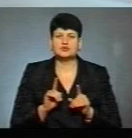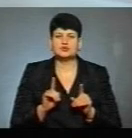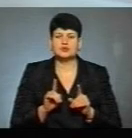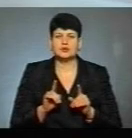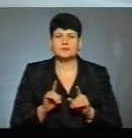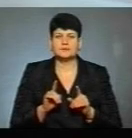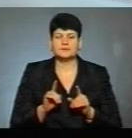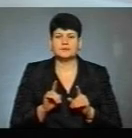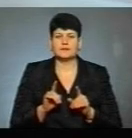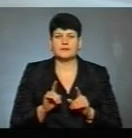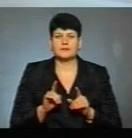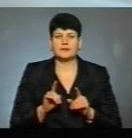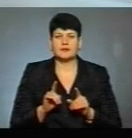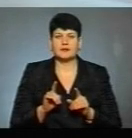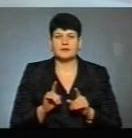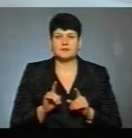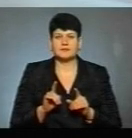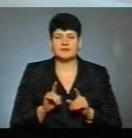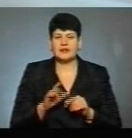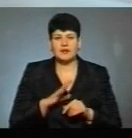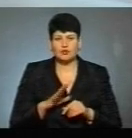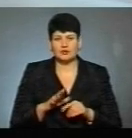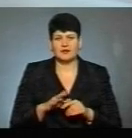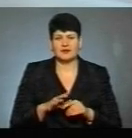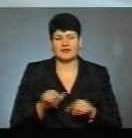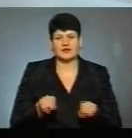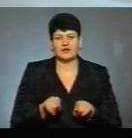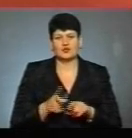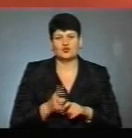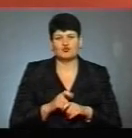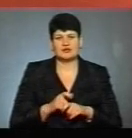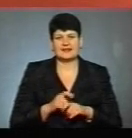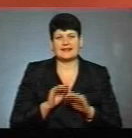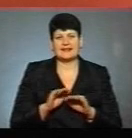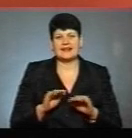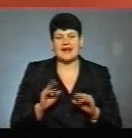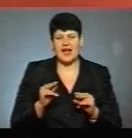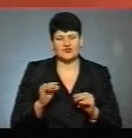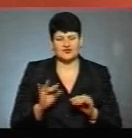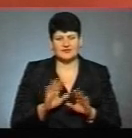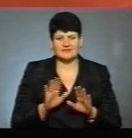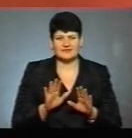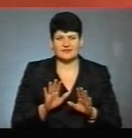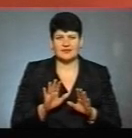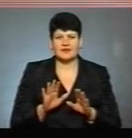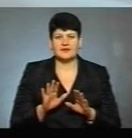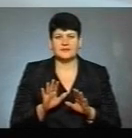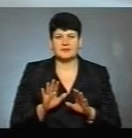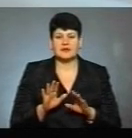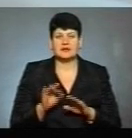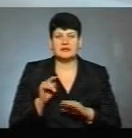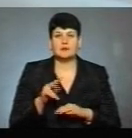теж ми вже не були такі наївні, що це, що думаю, ще не таких там, припустимо,